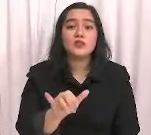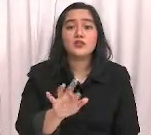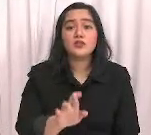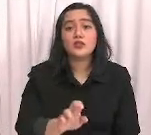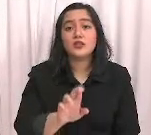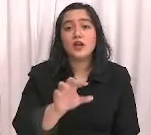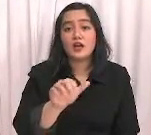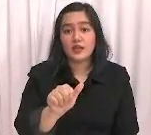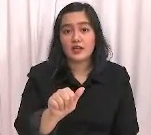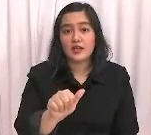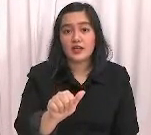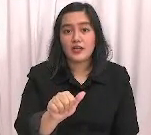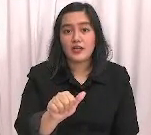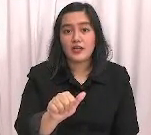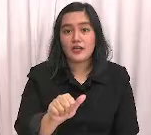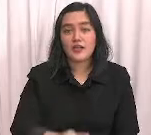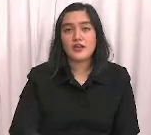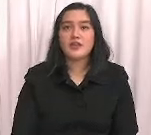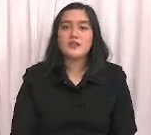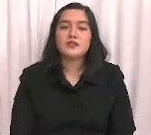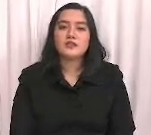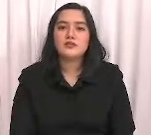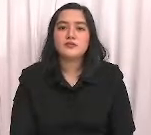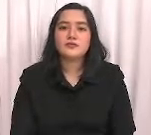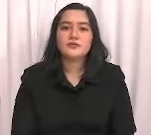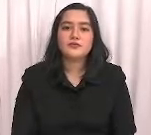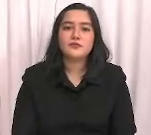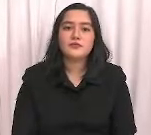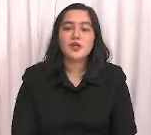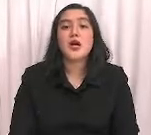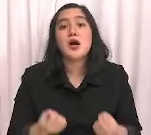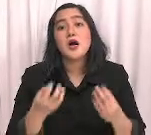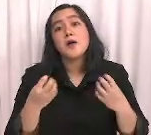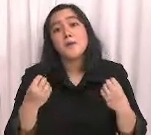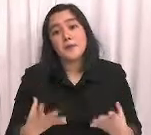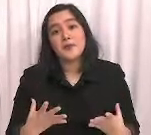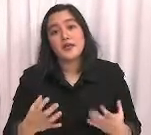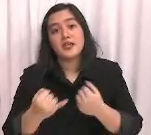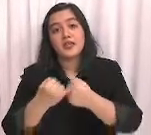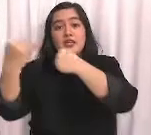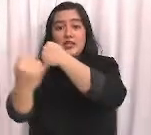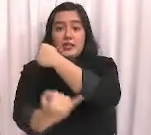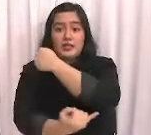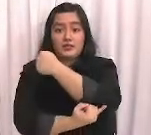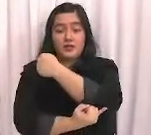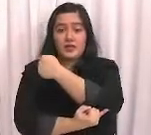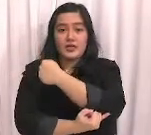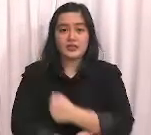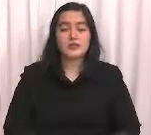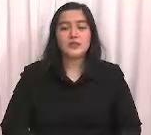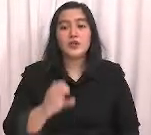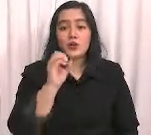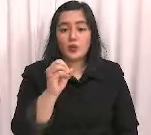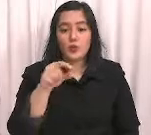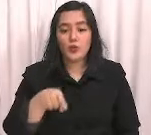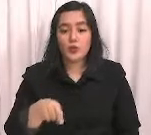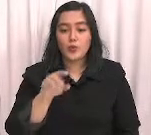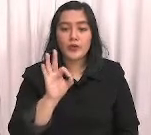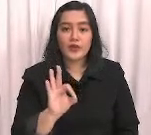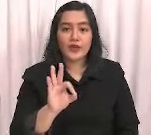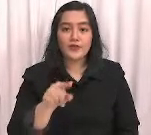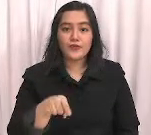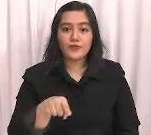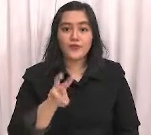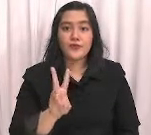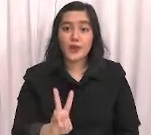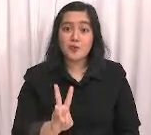dito eh, ng mga domestic helpers. Mga, ang tawag nga doon? OFW. Yeah. Dinala rito, OFW,